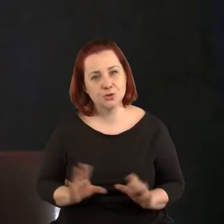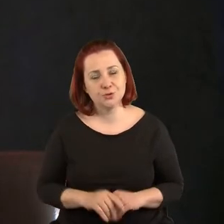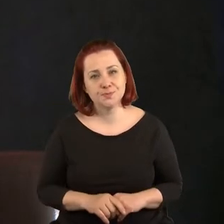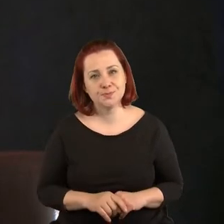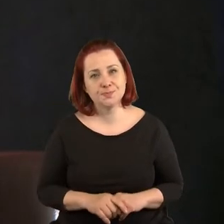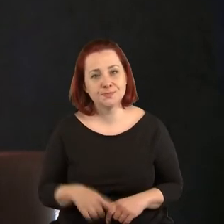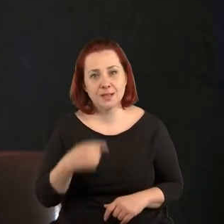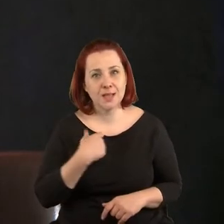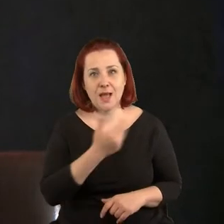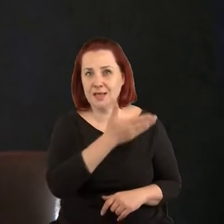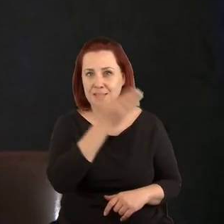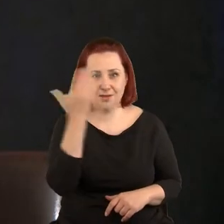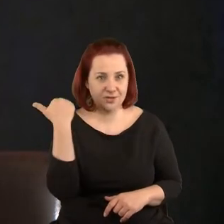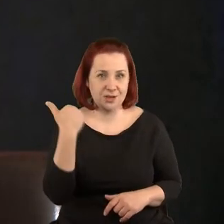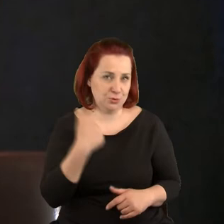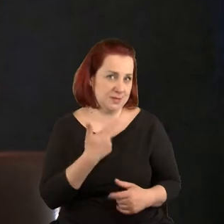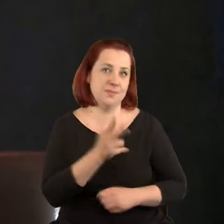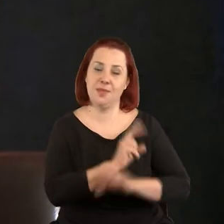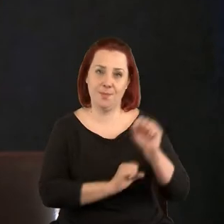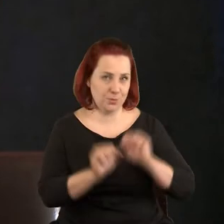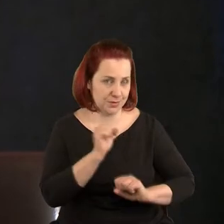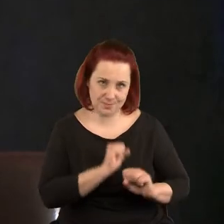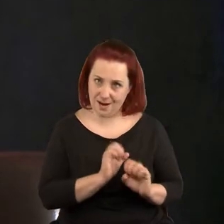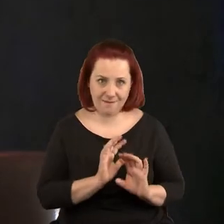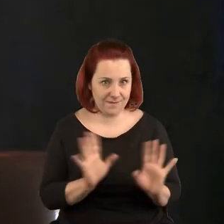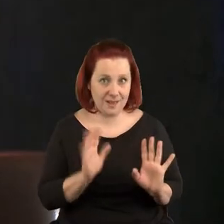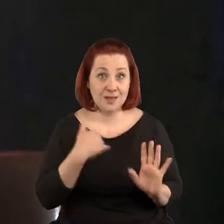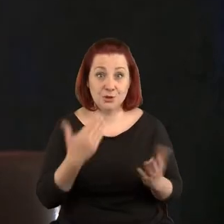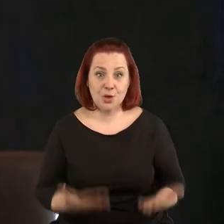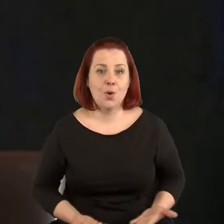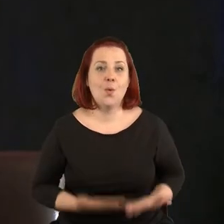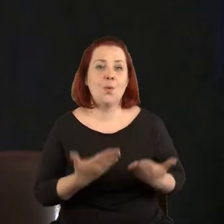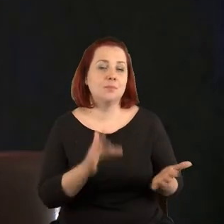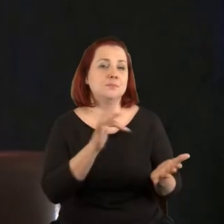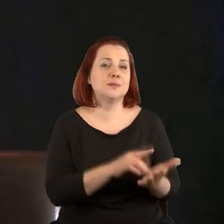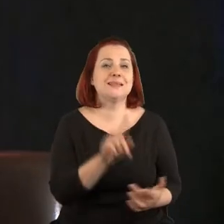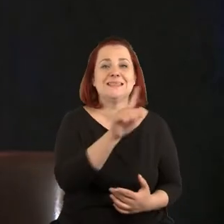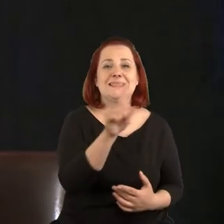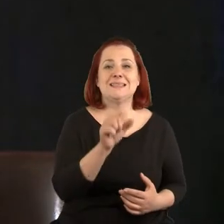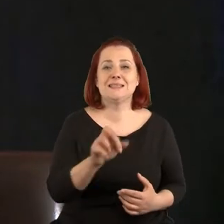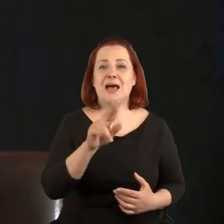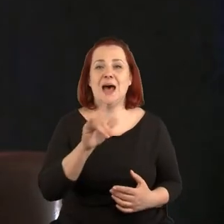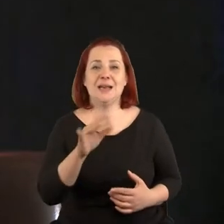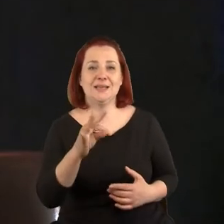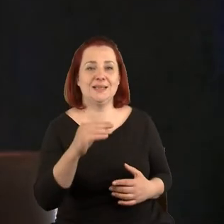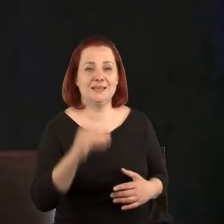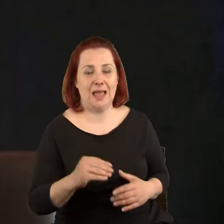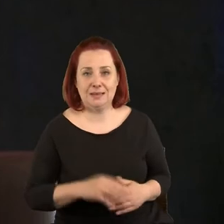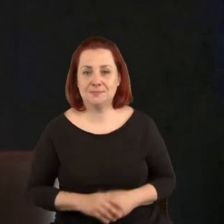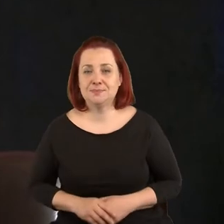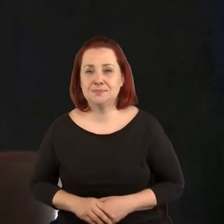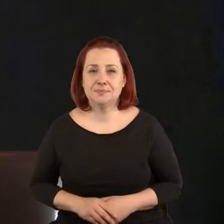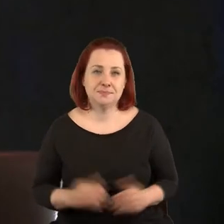Ja nie wiedziałam, że jestem niepełnosprawna. Ja się urodziłam w Zarytym. Może ktoś słyszał, a może